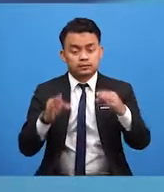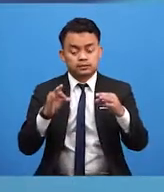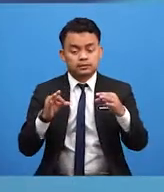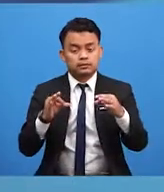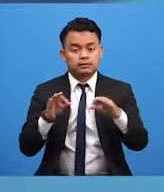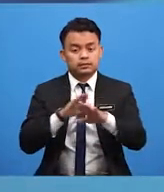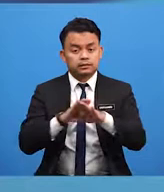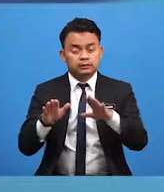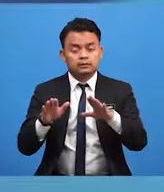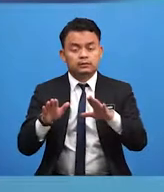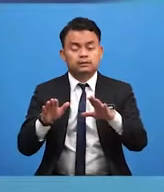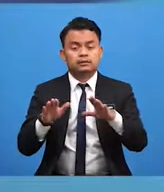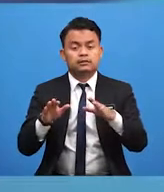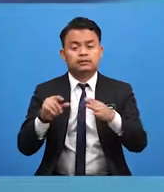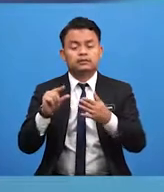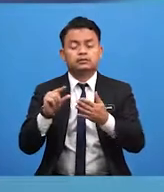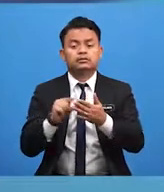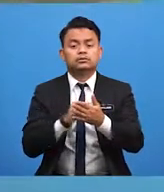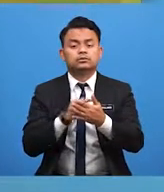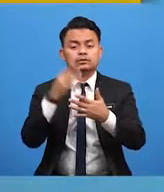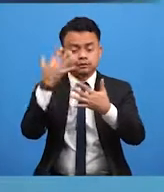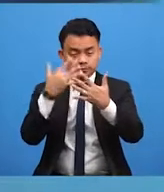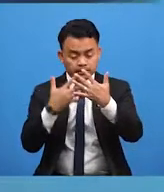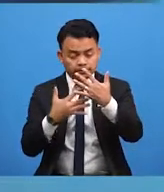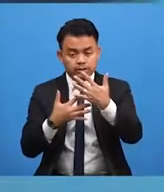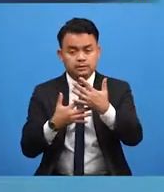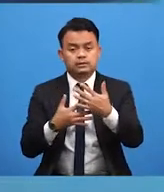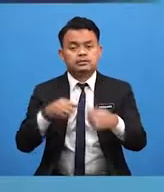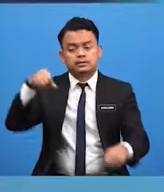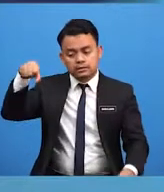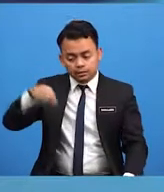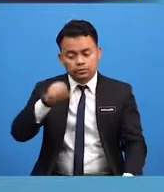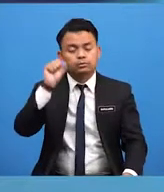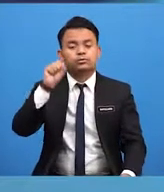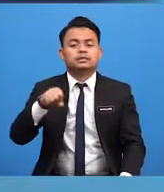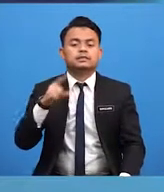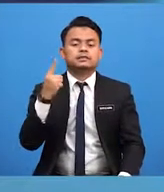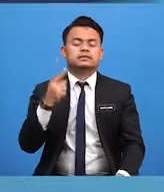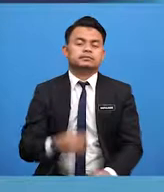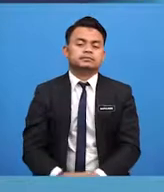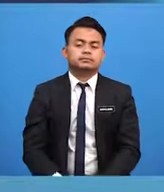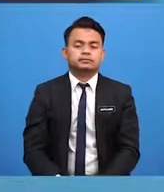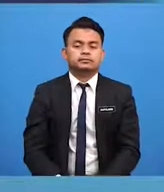Sekiranya tidak menggunakan penapis, senduk juga boleh digunakan.